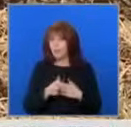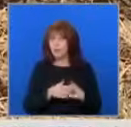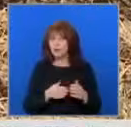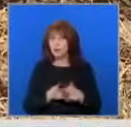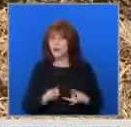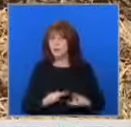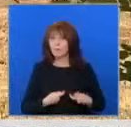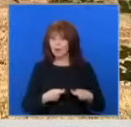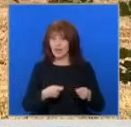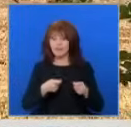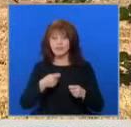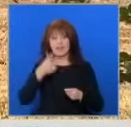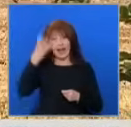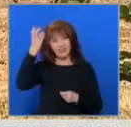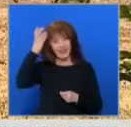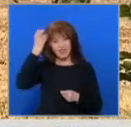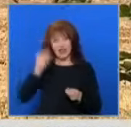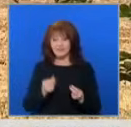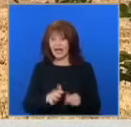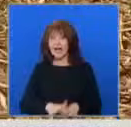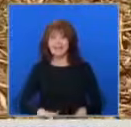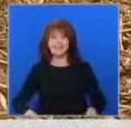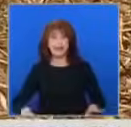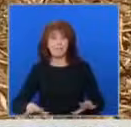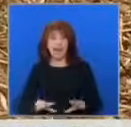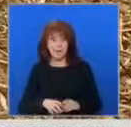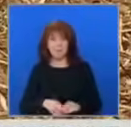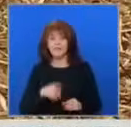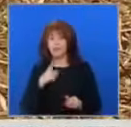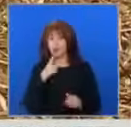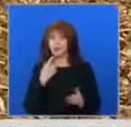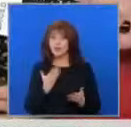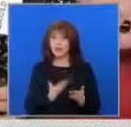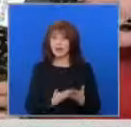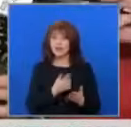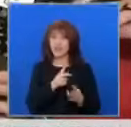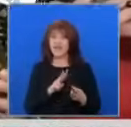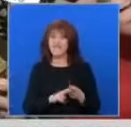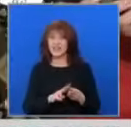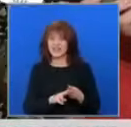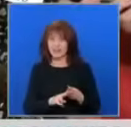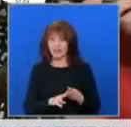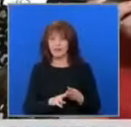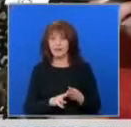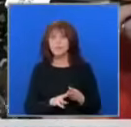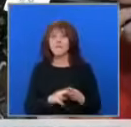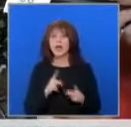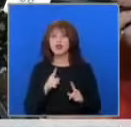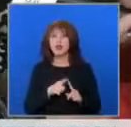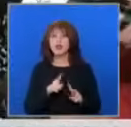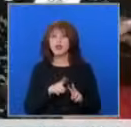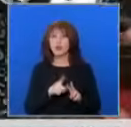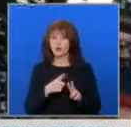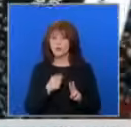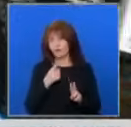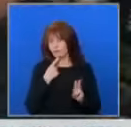на една пета от държавния поземлен фонд за 340 милиона лева, заложено от Асен Василев в 3-годишната бюджетна прогноза. Тошко Йорданов